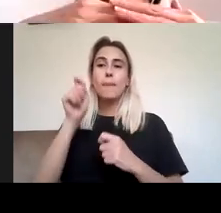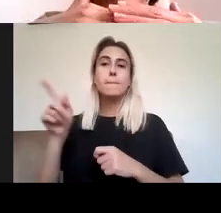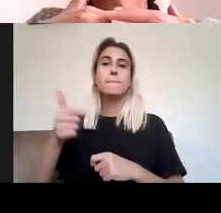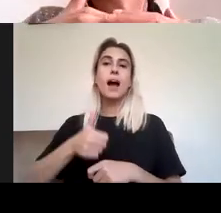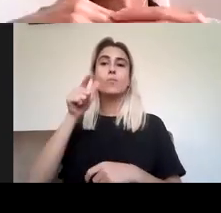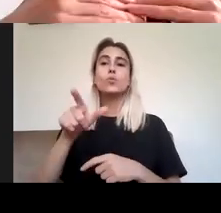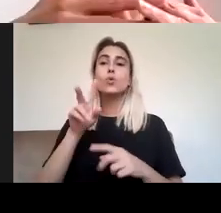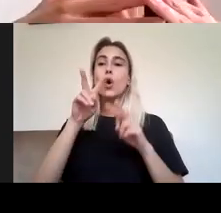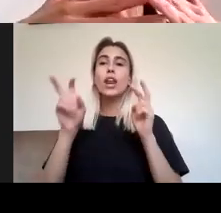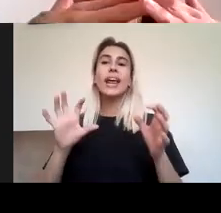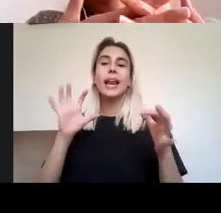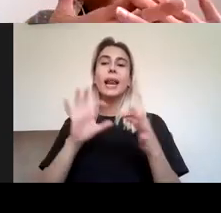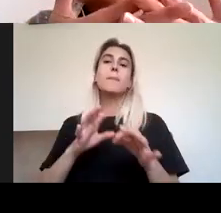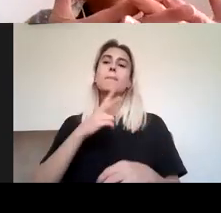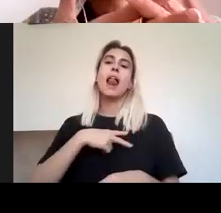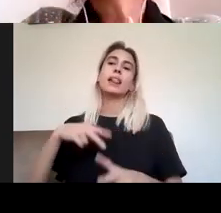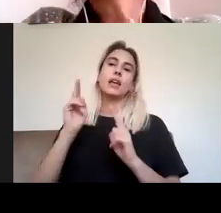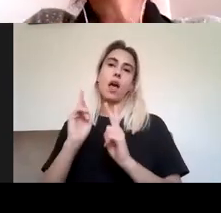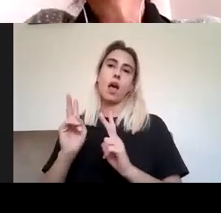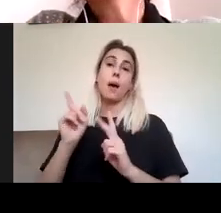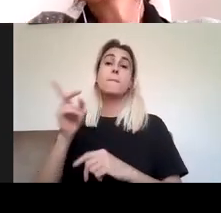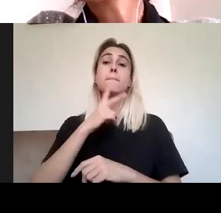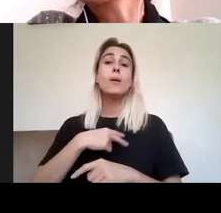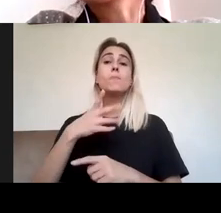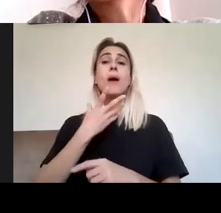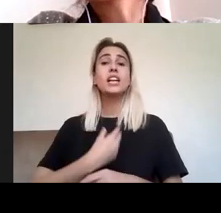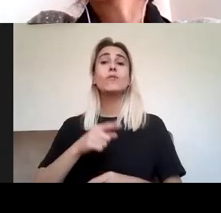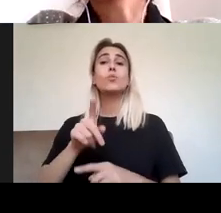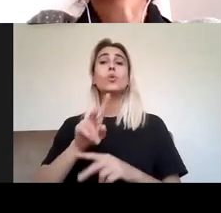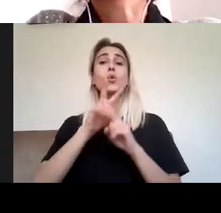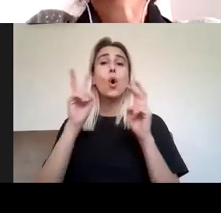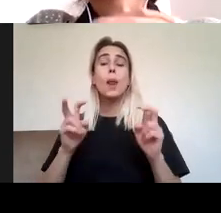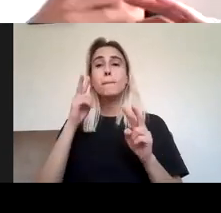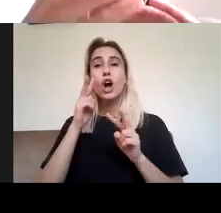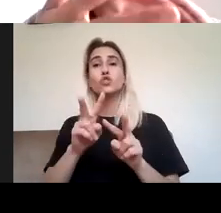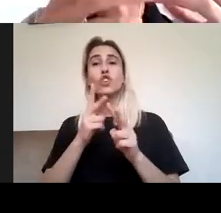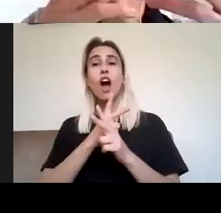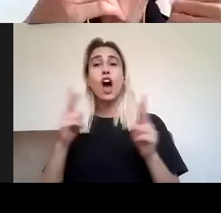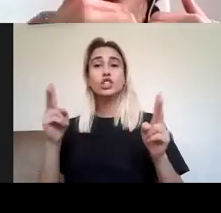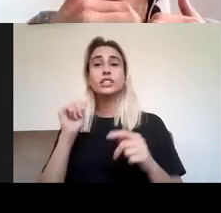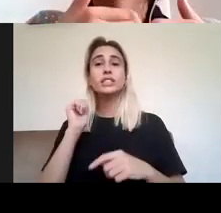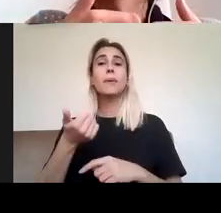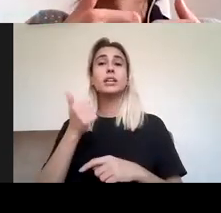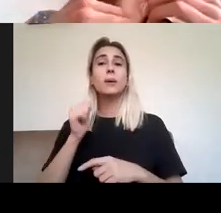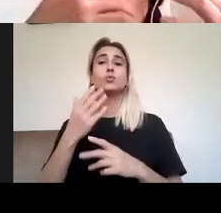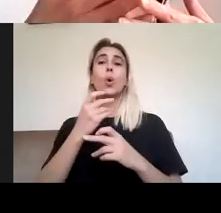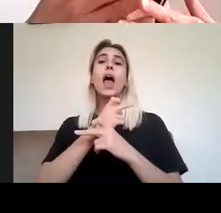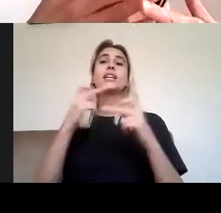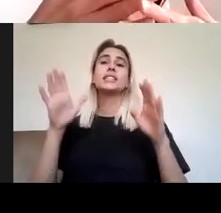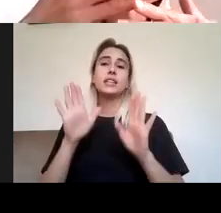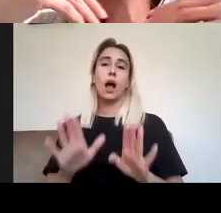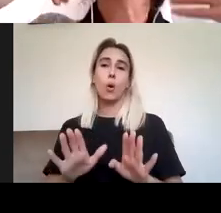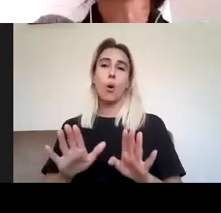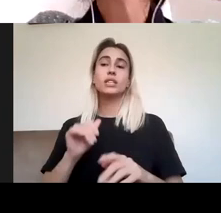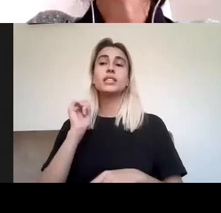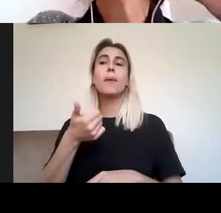ilgili uygulayıcılar belediyeler. Belediyelerin maalesef bu konudaki bakış açıları zaman zaman çok eksik kalıyor. Zaman zaman